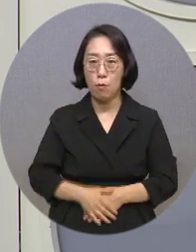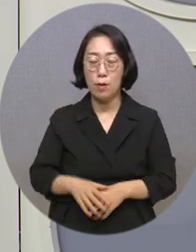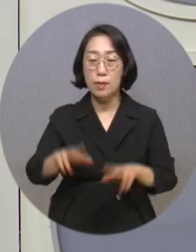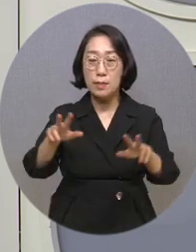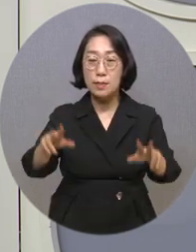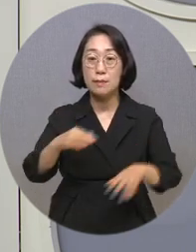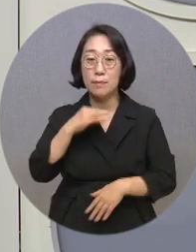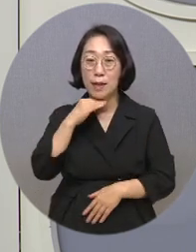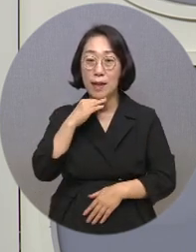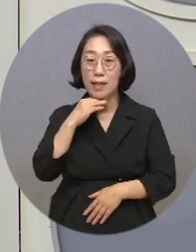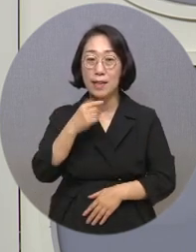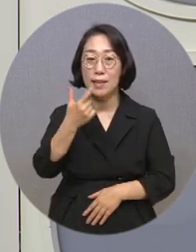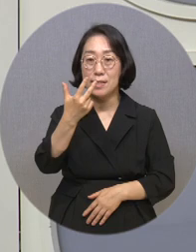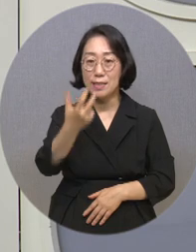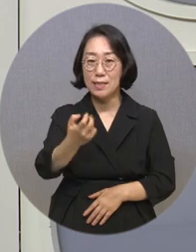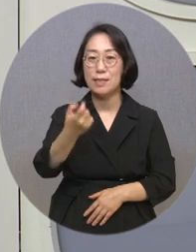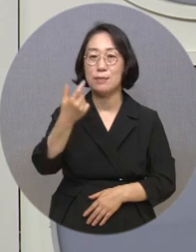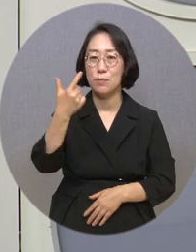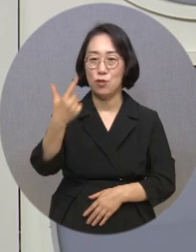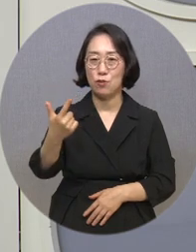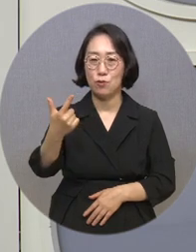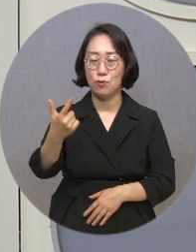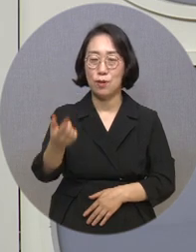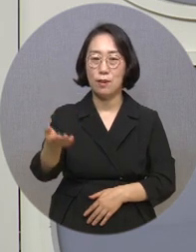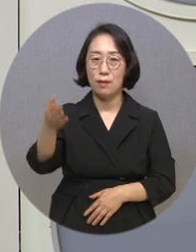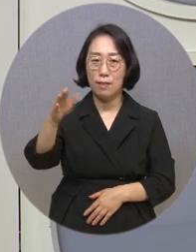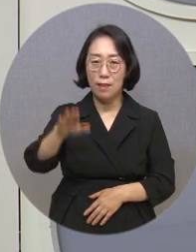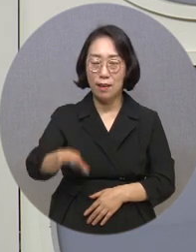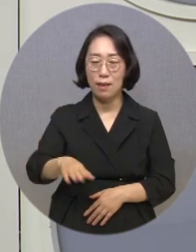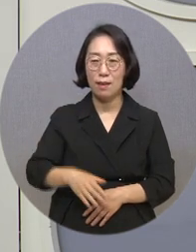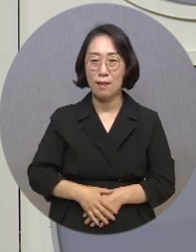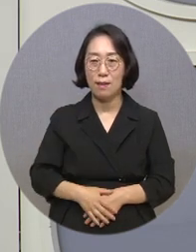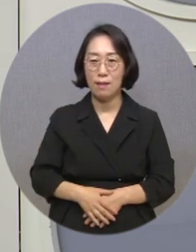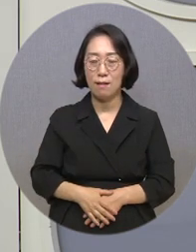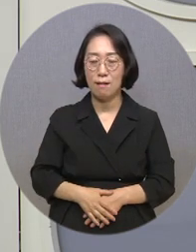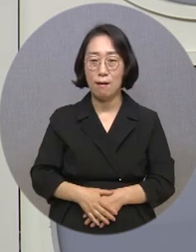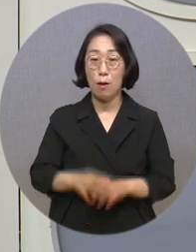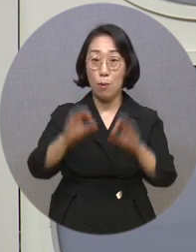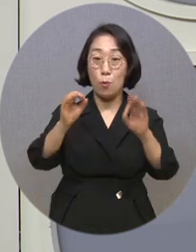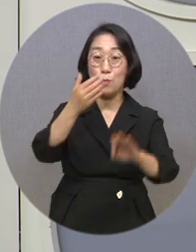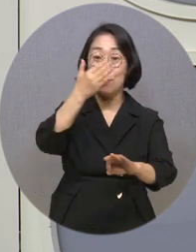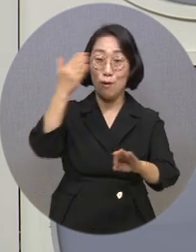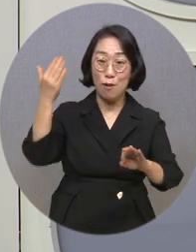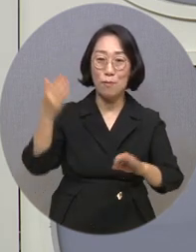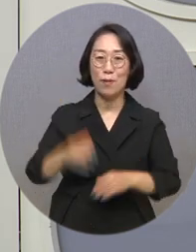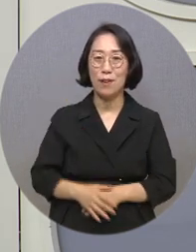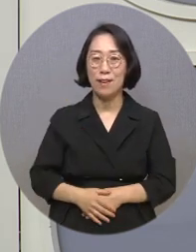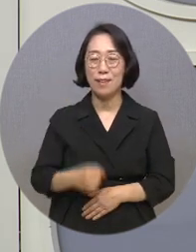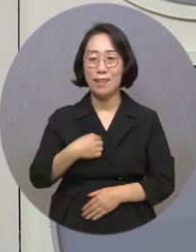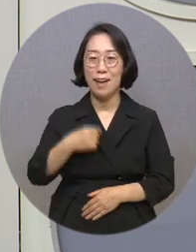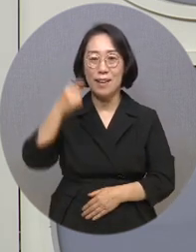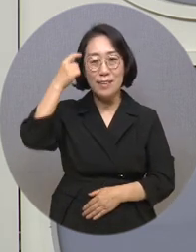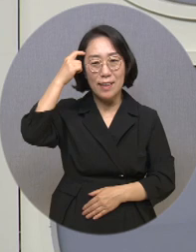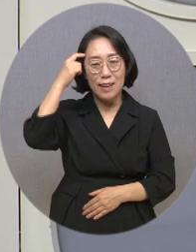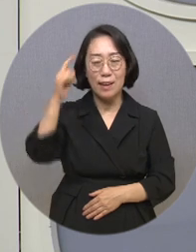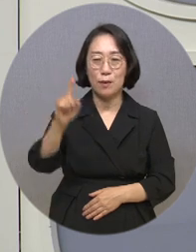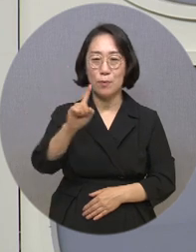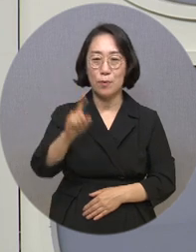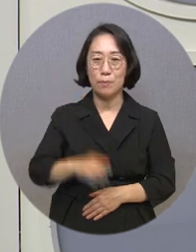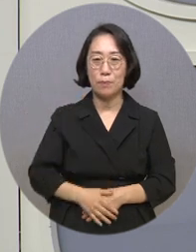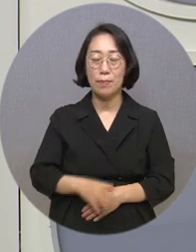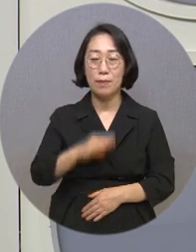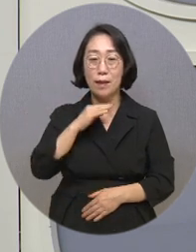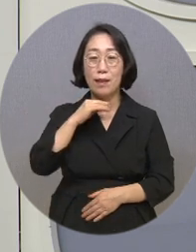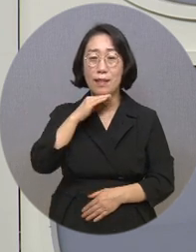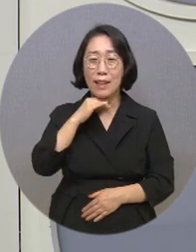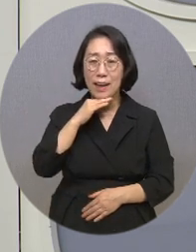올해가 이제 76이거든요. 네. 그런데 굉장히 젊어 보이죠. 근데 어떤 생각을 하고 사냐면은 네. 진짜